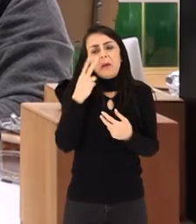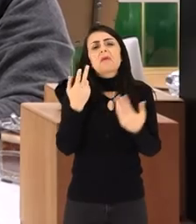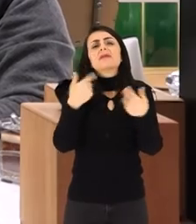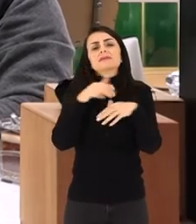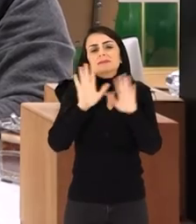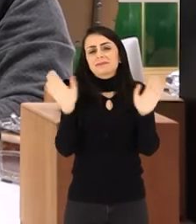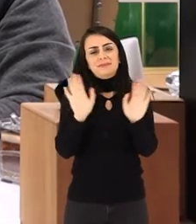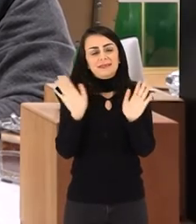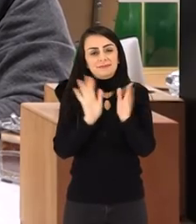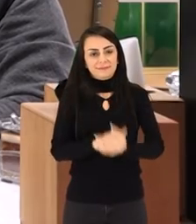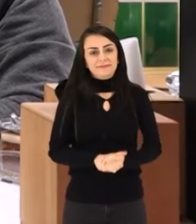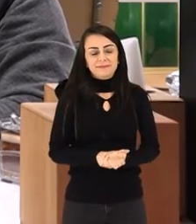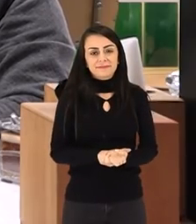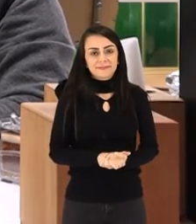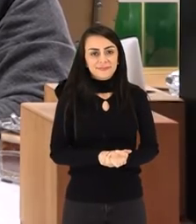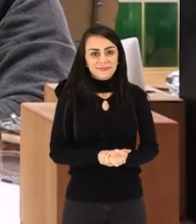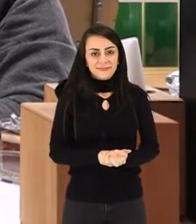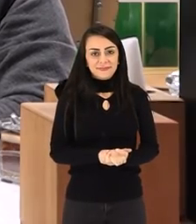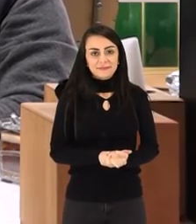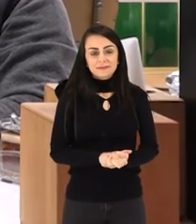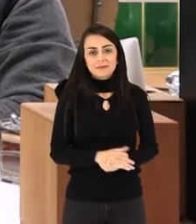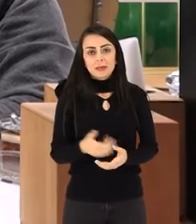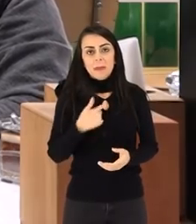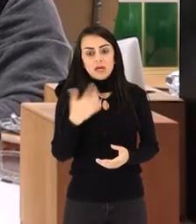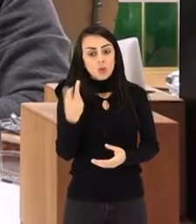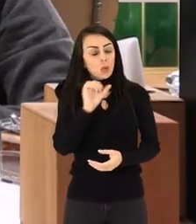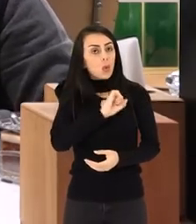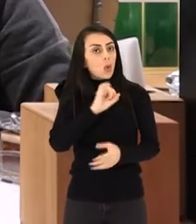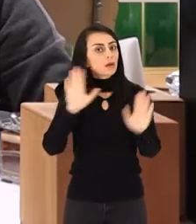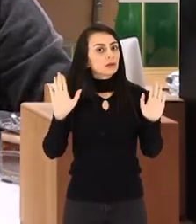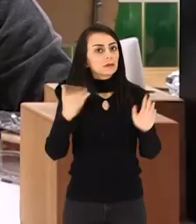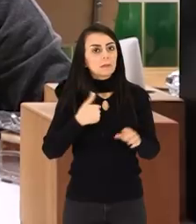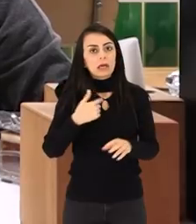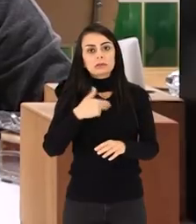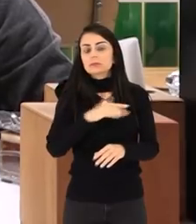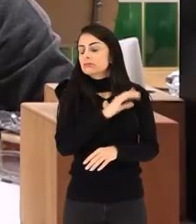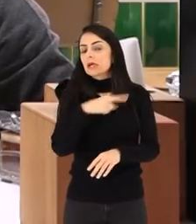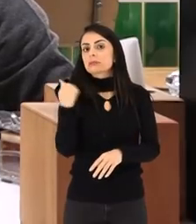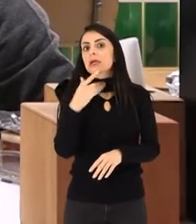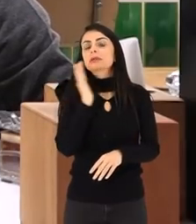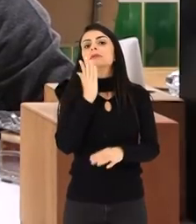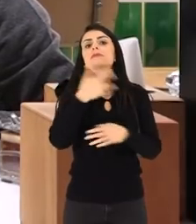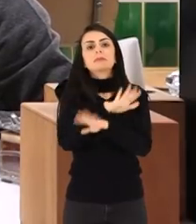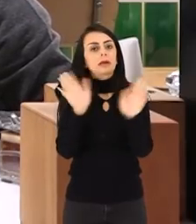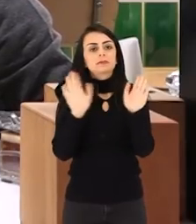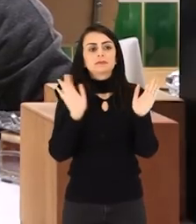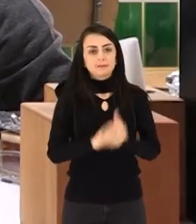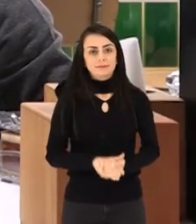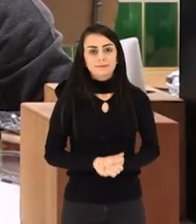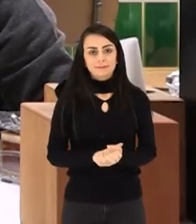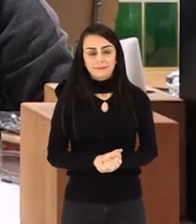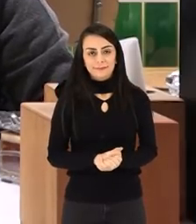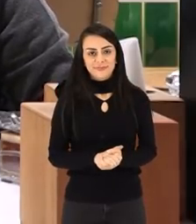Öyle dönmüyordur o işler. Yok. Ben acayip tırsarım. Hayatta gitmezdim. Yani, gidemem yani. Hayatta gitmezdim. Peki?